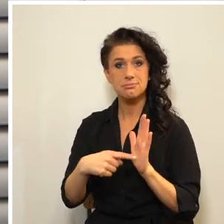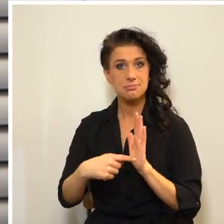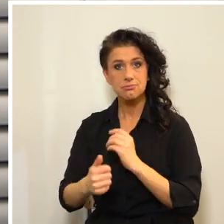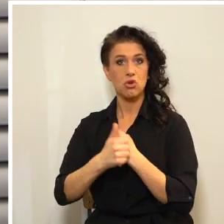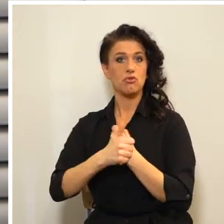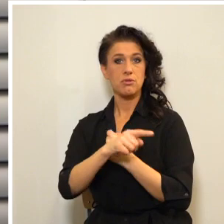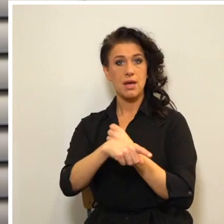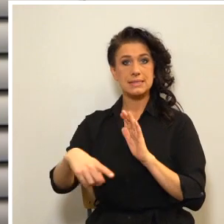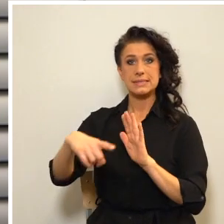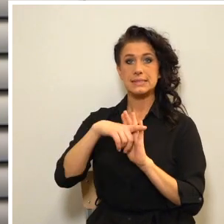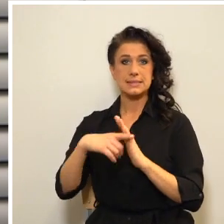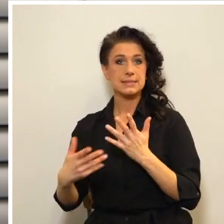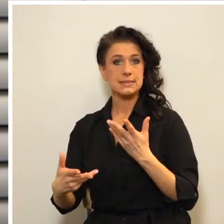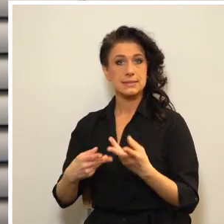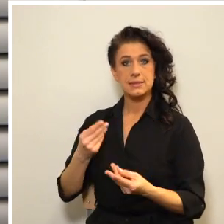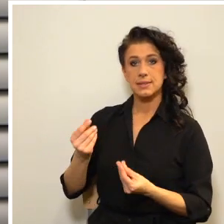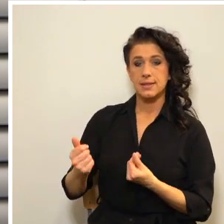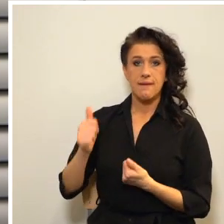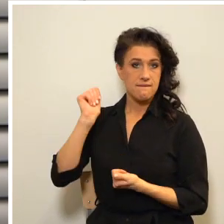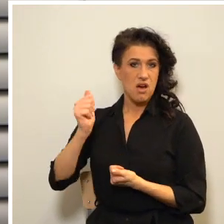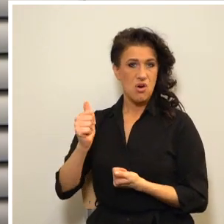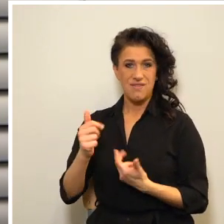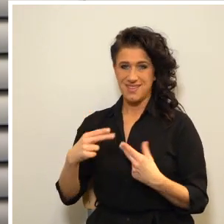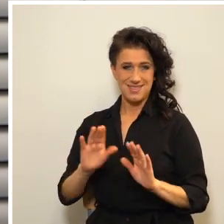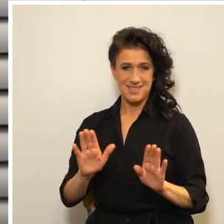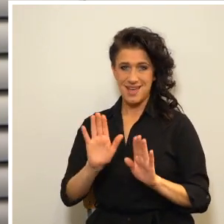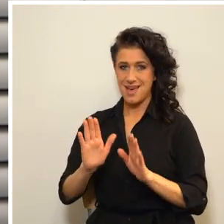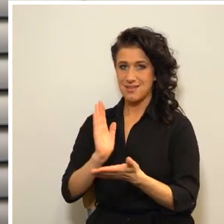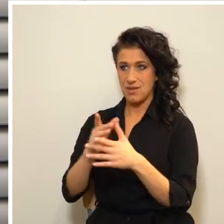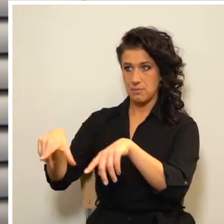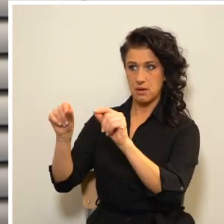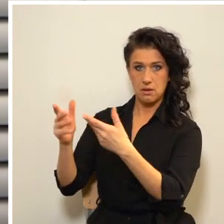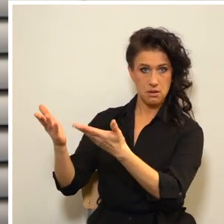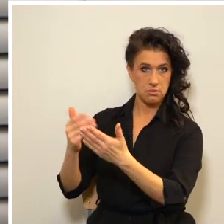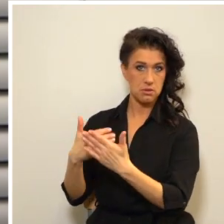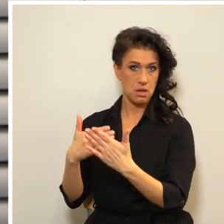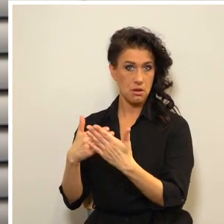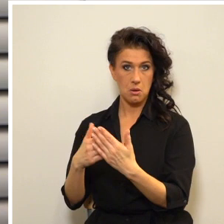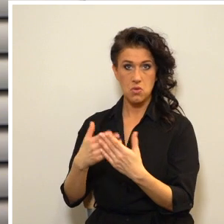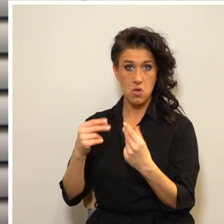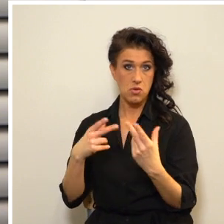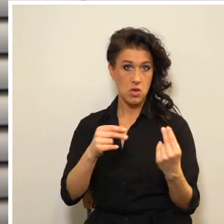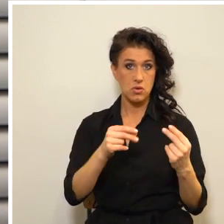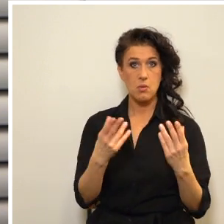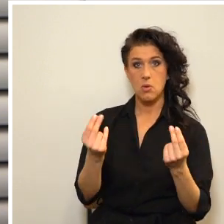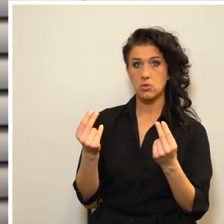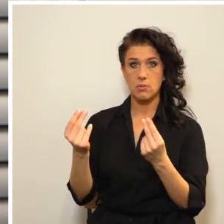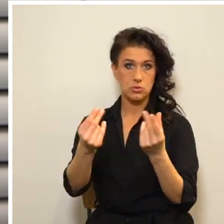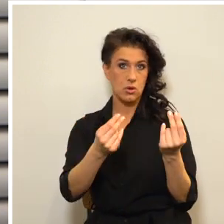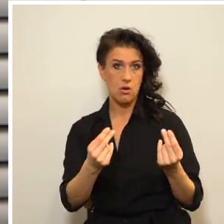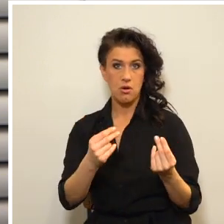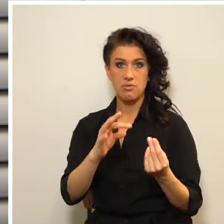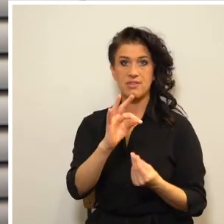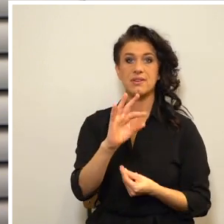jako nie fachowcy bo wybieramy ludzi którzy nie są specjalistami gdy jest taki Drugi powód a Trzecia rzecz która się tutaj